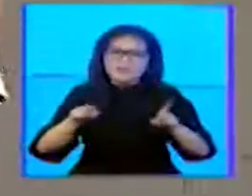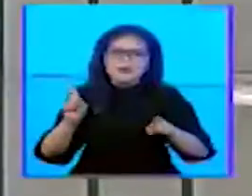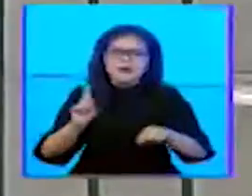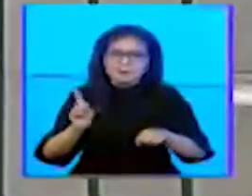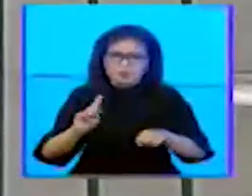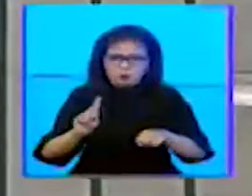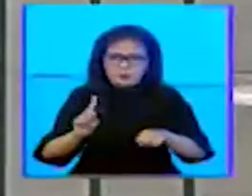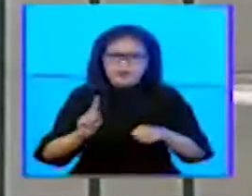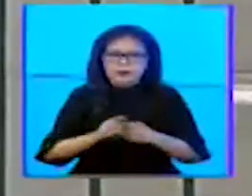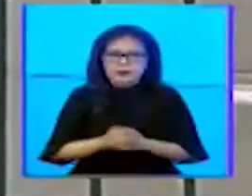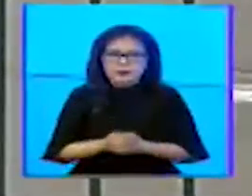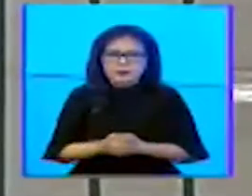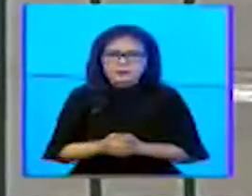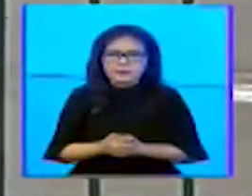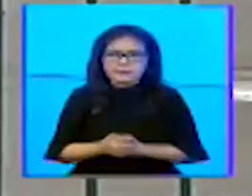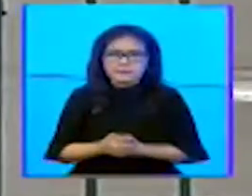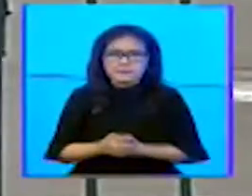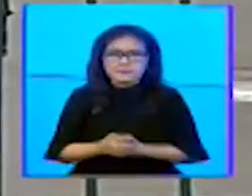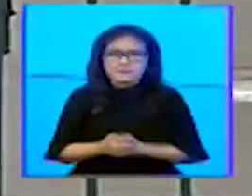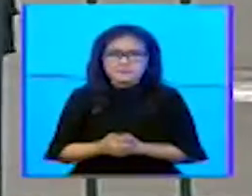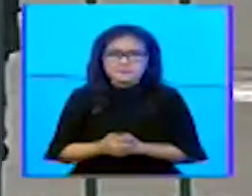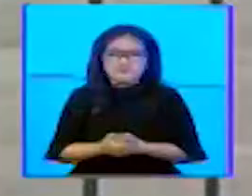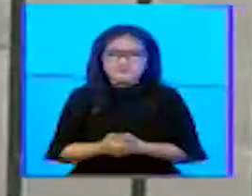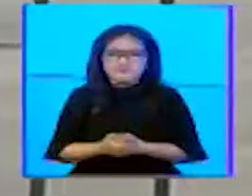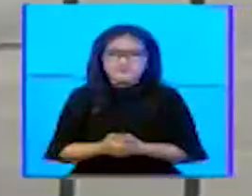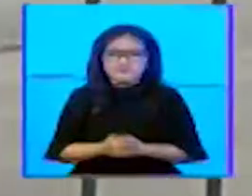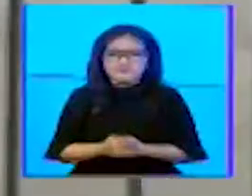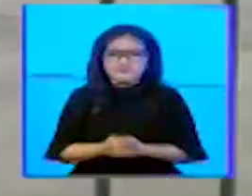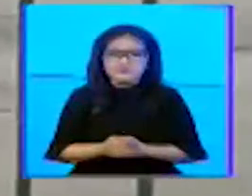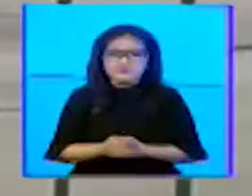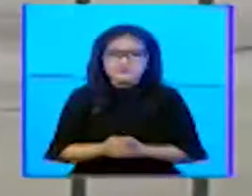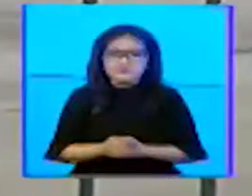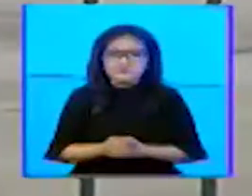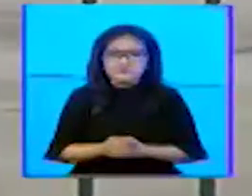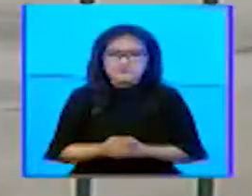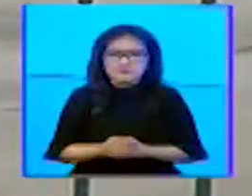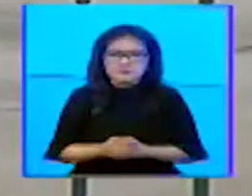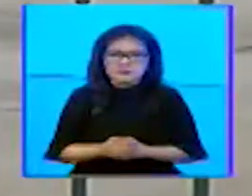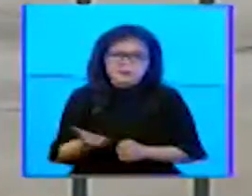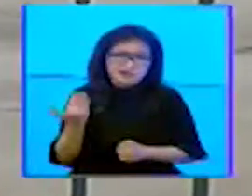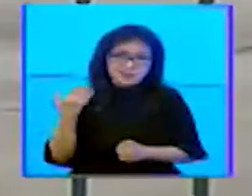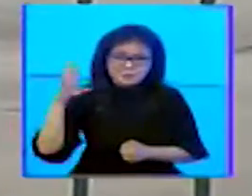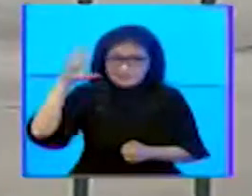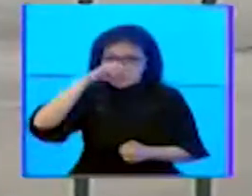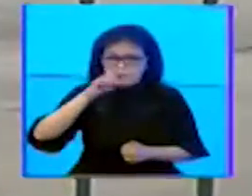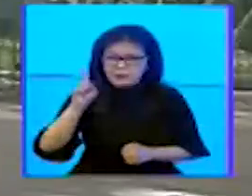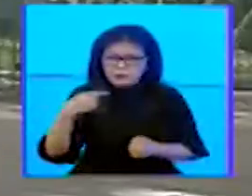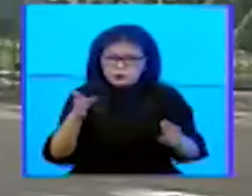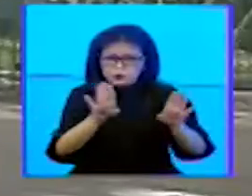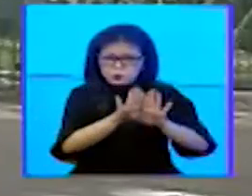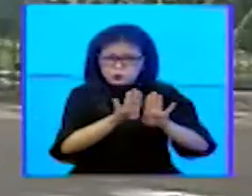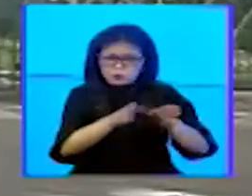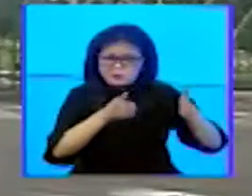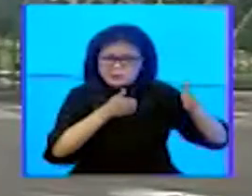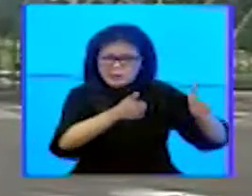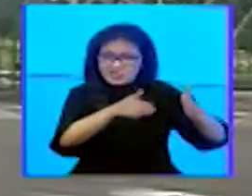para petugas keamanan kami sampaikan pula pemirsa sejak tadi malam memang ada penutupan jalan di